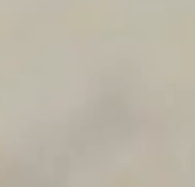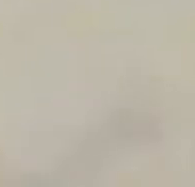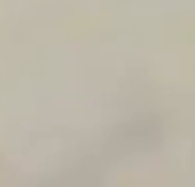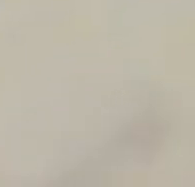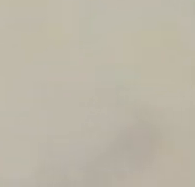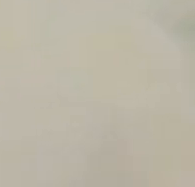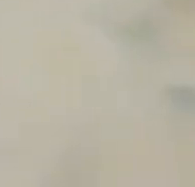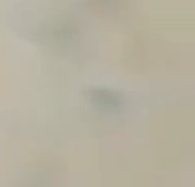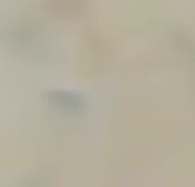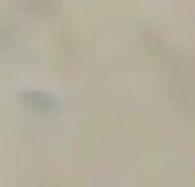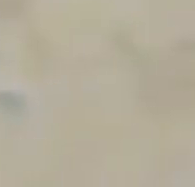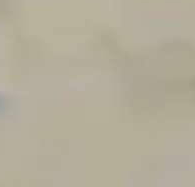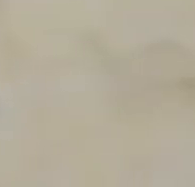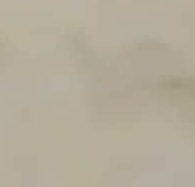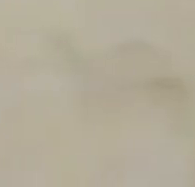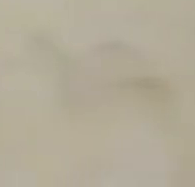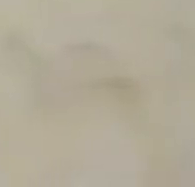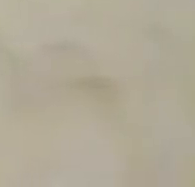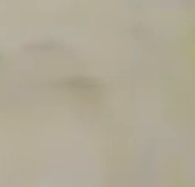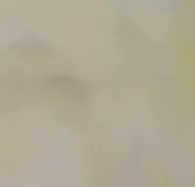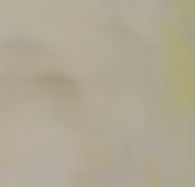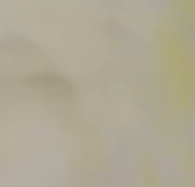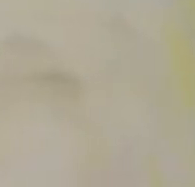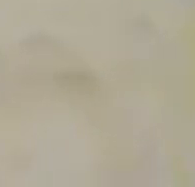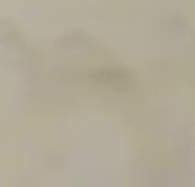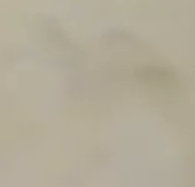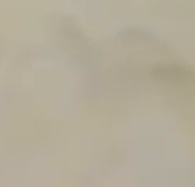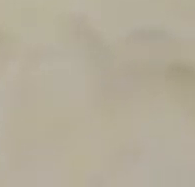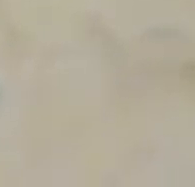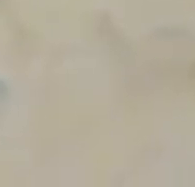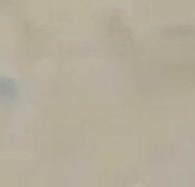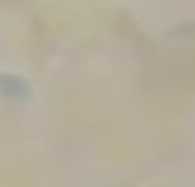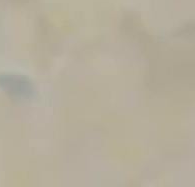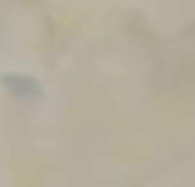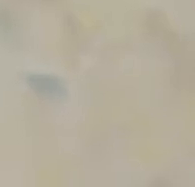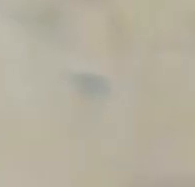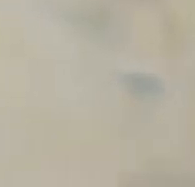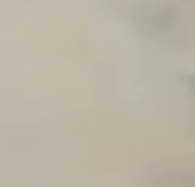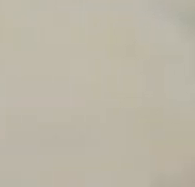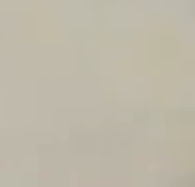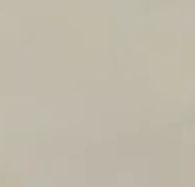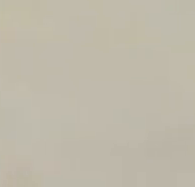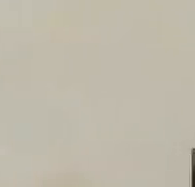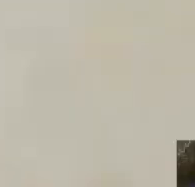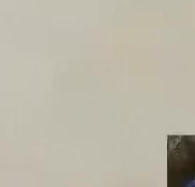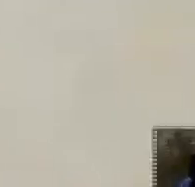Jambo la sita, akachukuliwa juu katika utukufu. Siri ya utauwa: